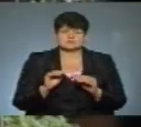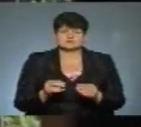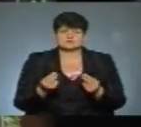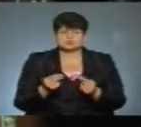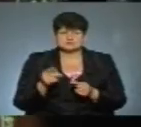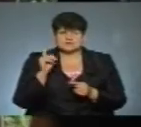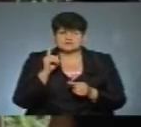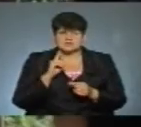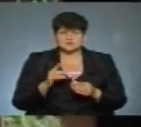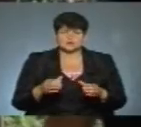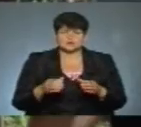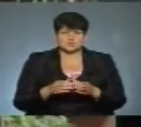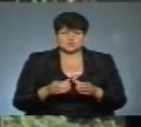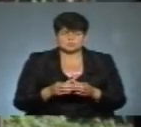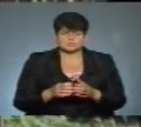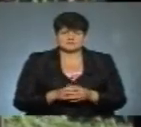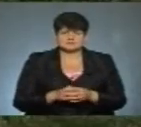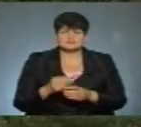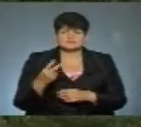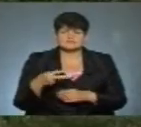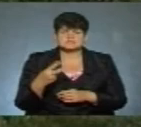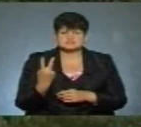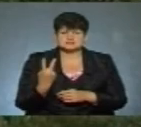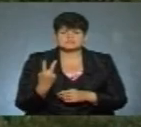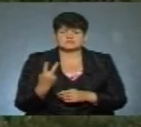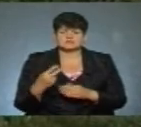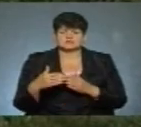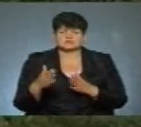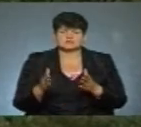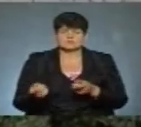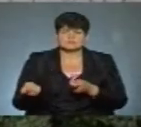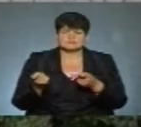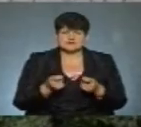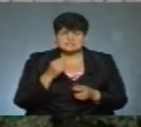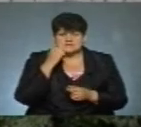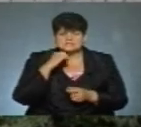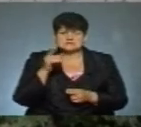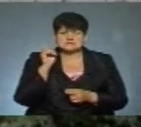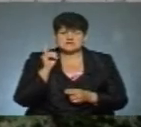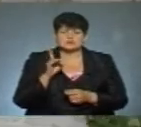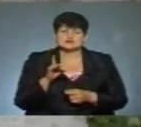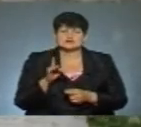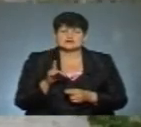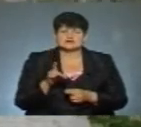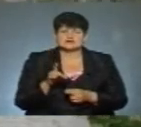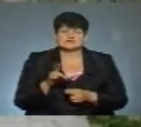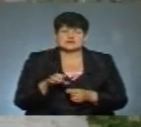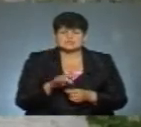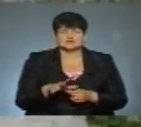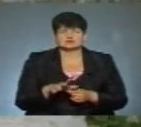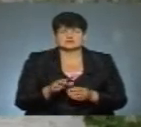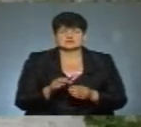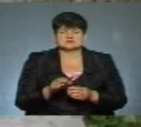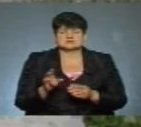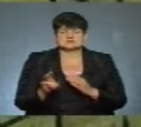єврейської громади, розповів Василь Ільчишин. 22 надгробки перевезли на територію старого єврейського цвинтаря. Їх розчистили, переклали і